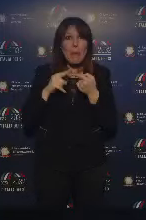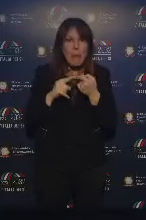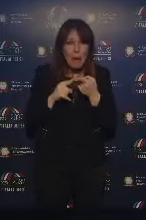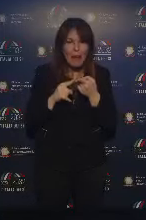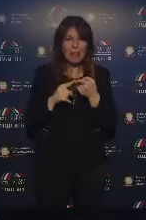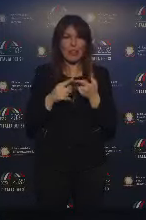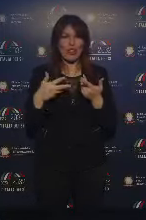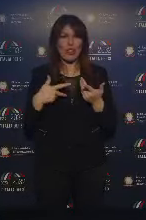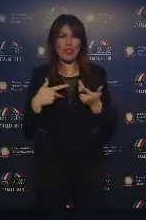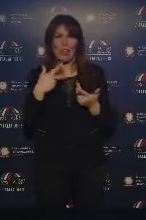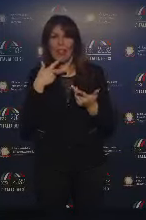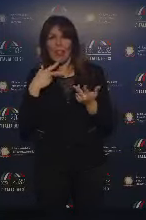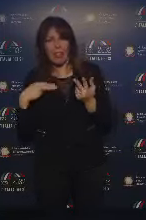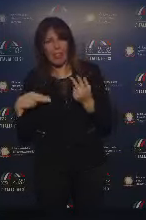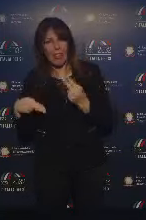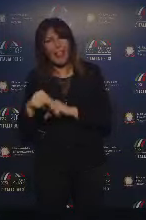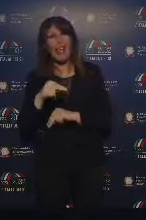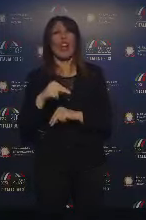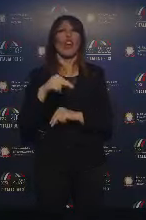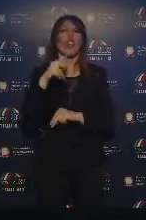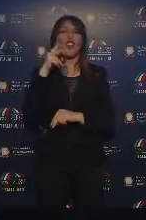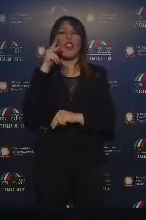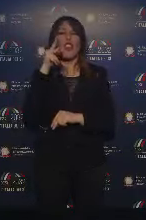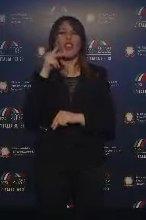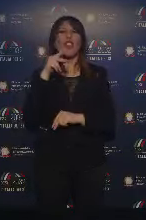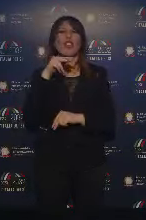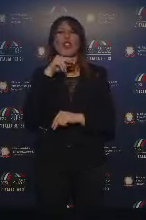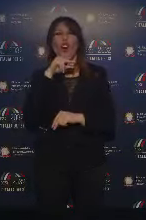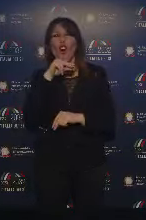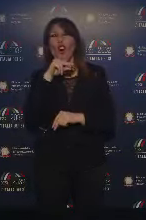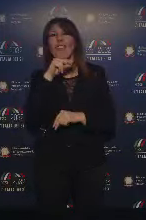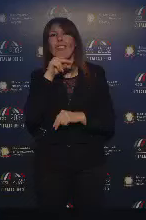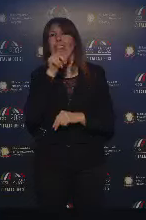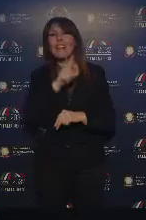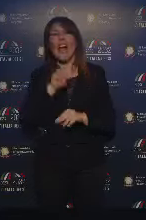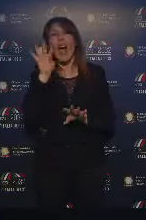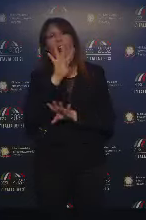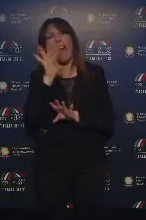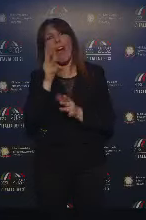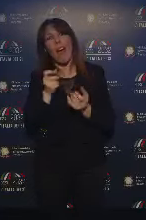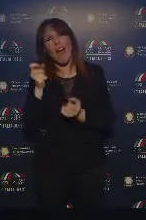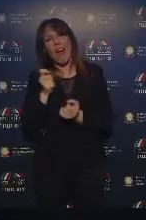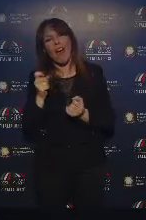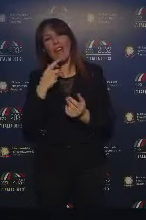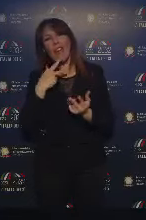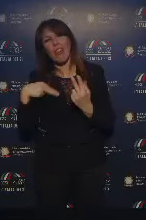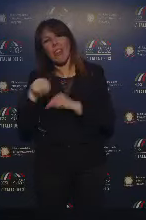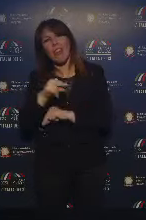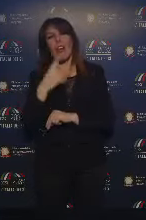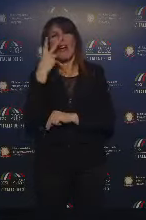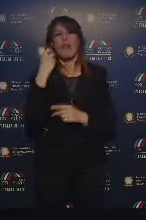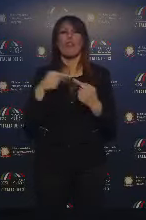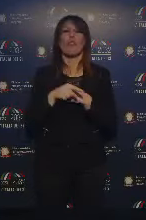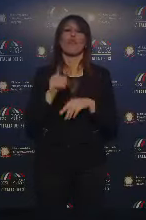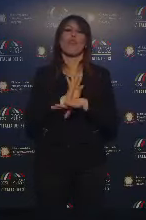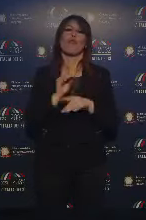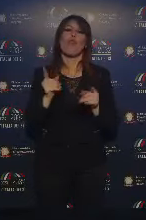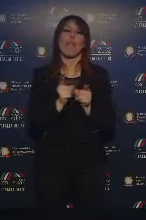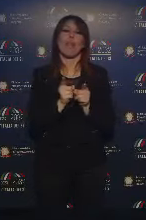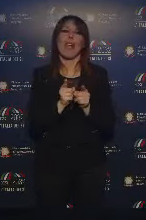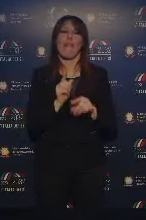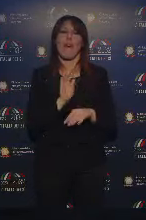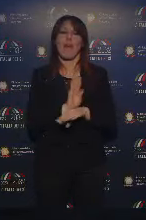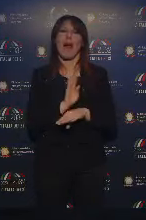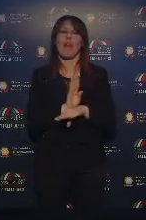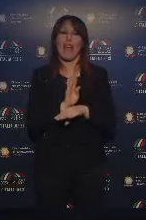c'è pieno di nonne distratte al volante in in Italia abbiam previsto la sospensione breve della